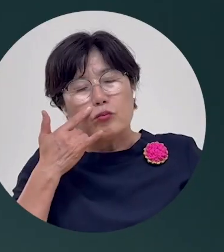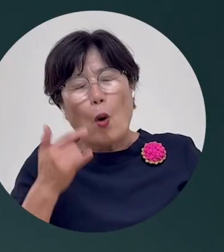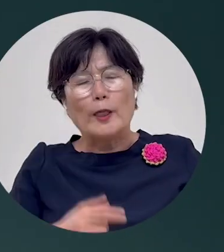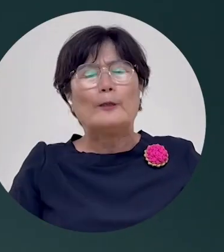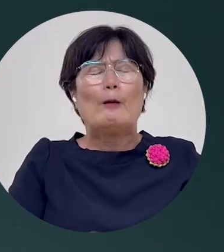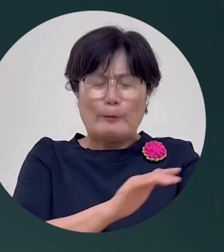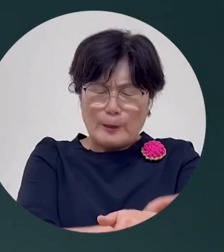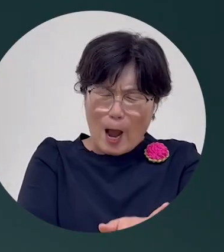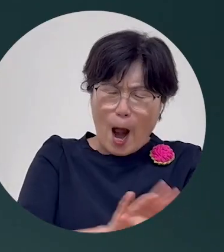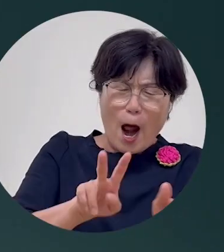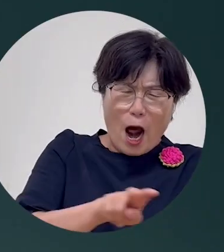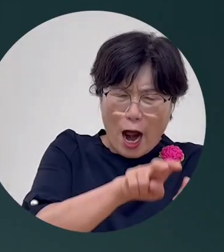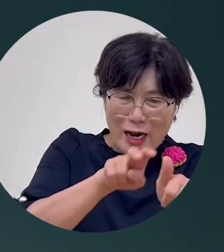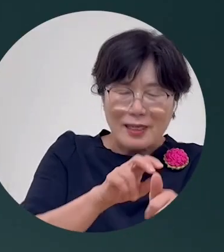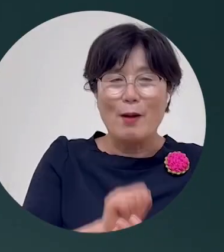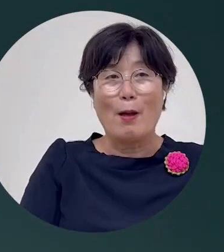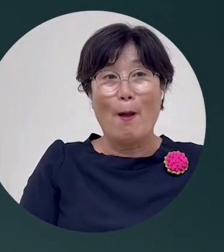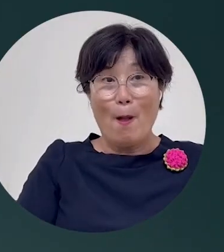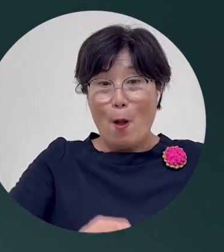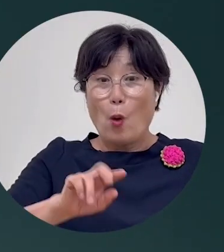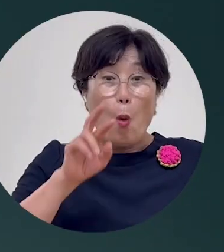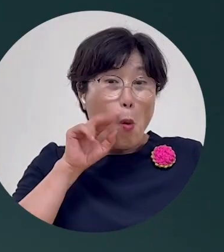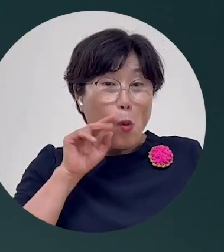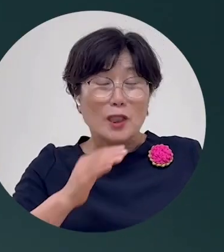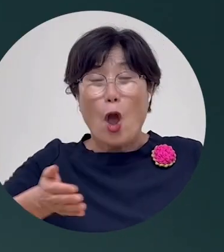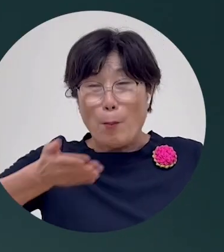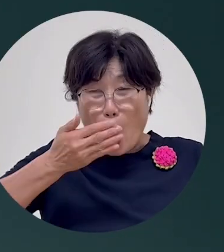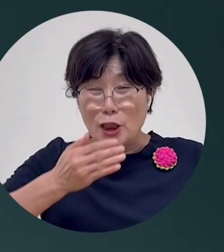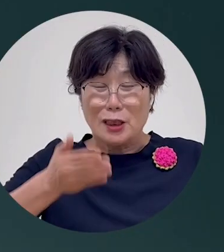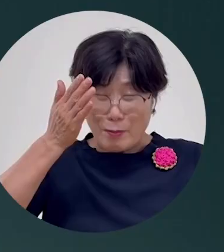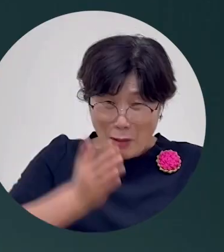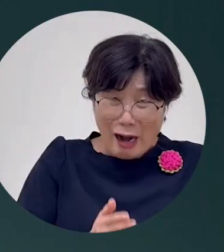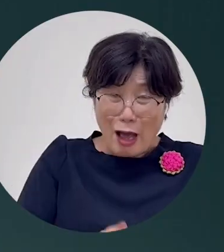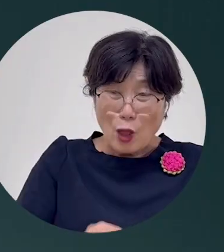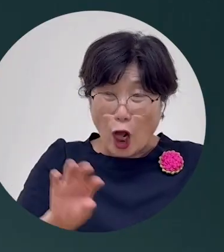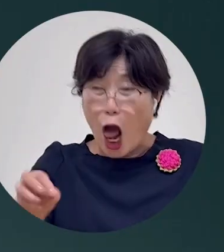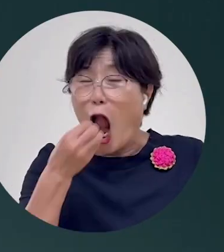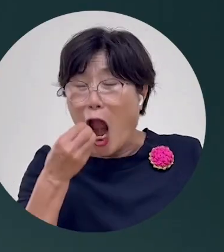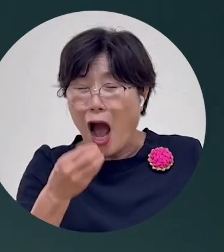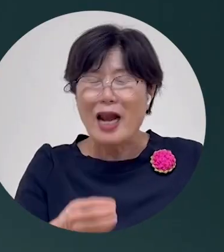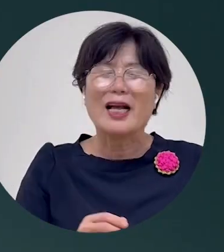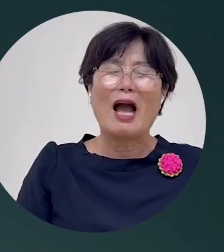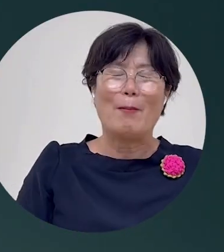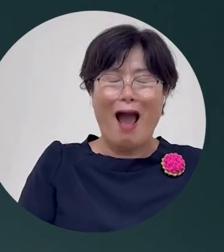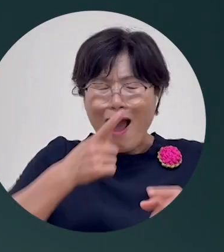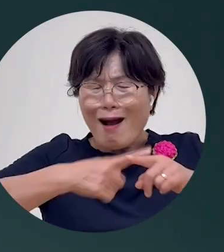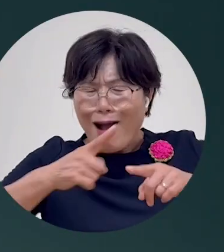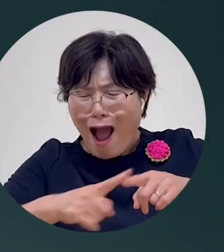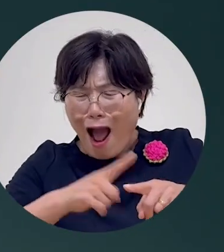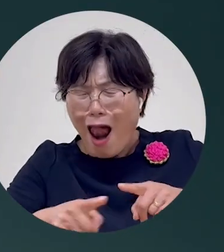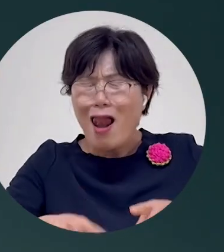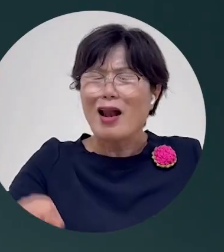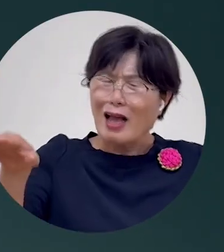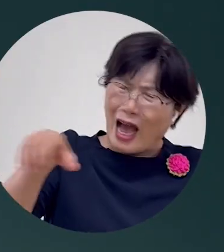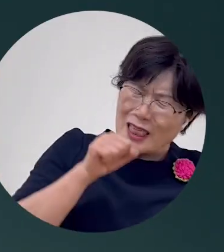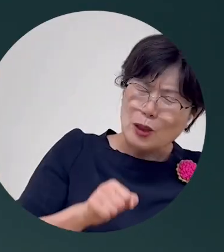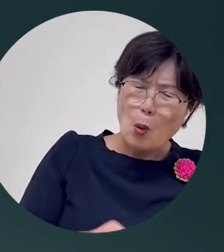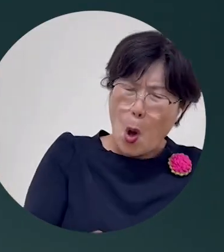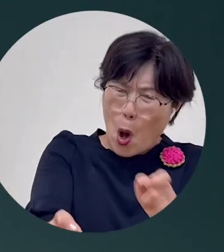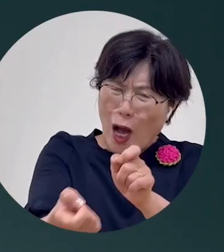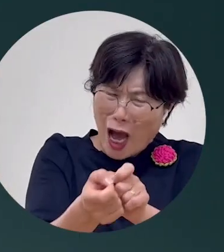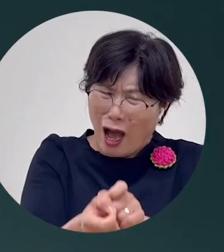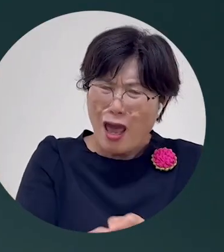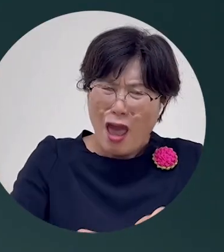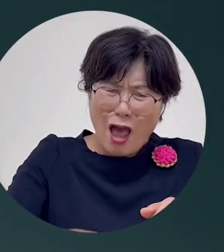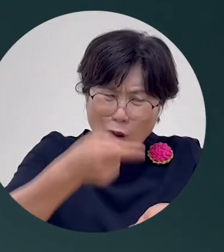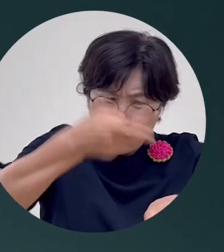살펴요? 잘 살펴요. 먹지 말아야 할 것을 입에 넣지는 않을까? 칼 같은 위험한 물건에 가까이 가지는